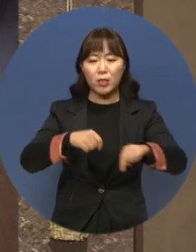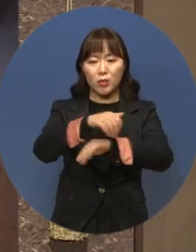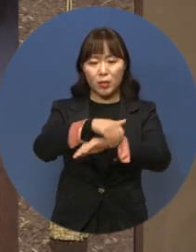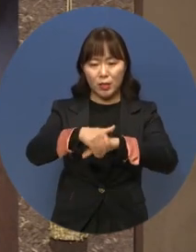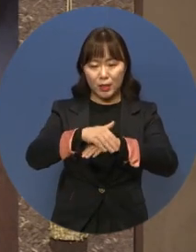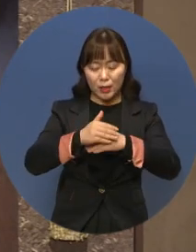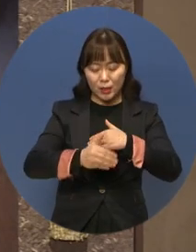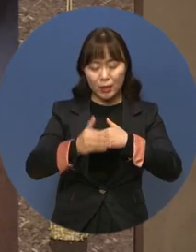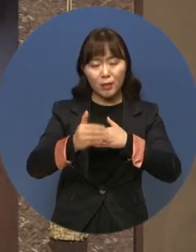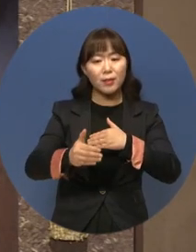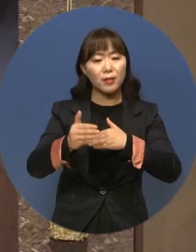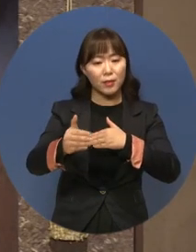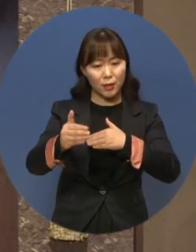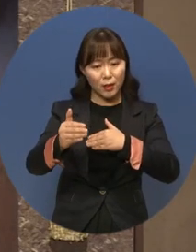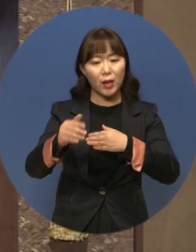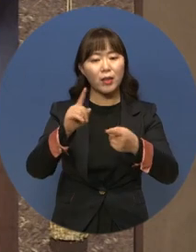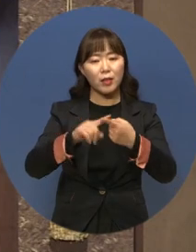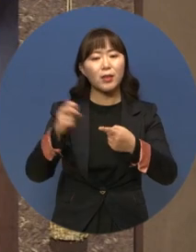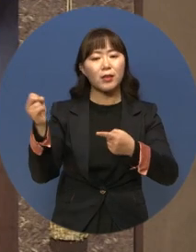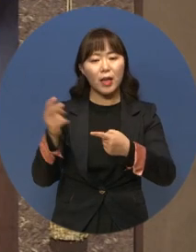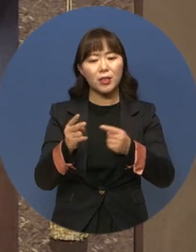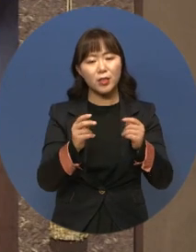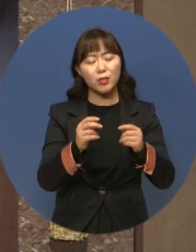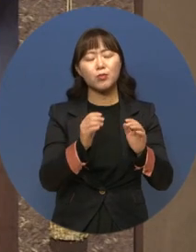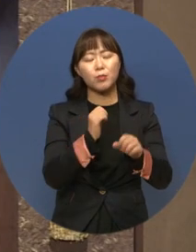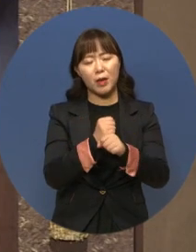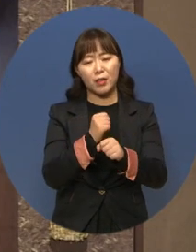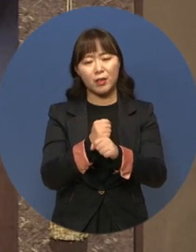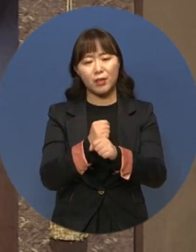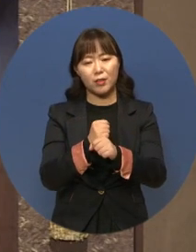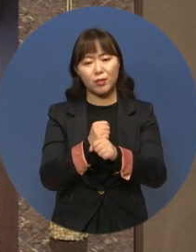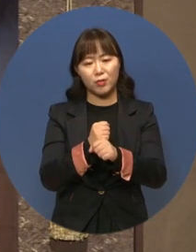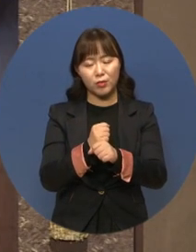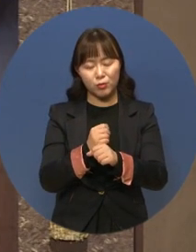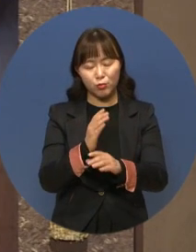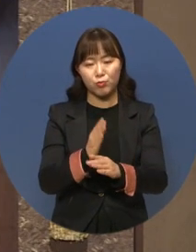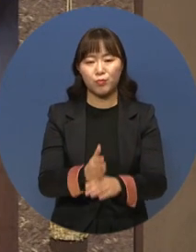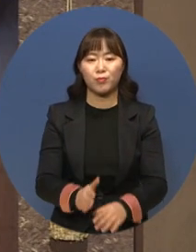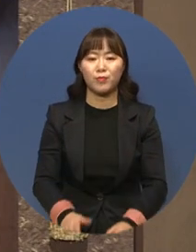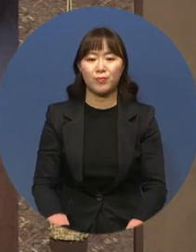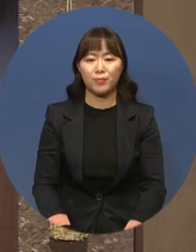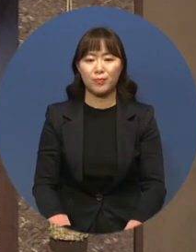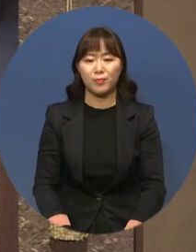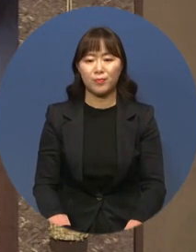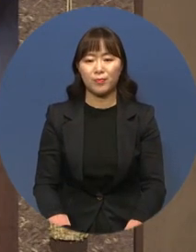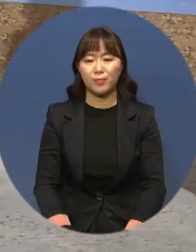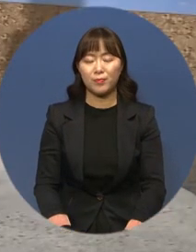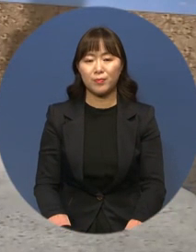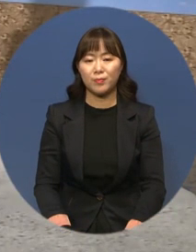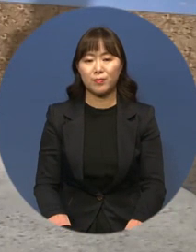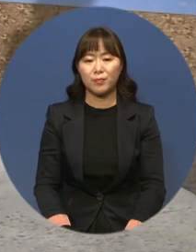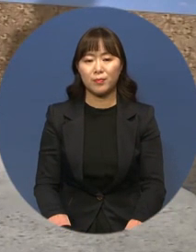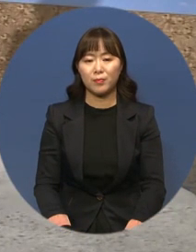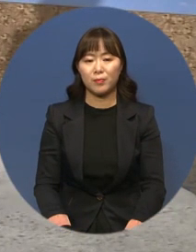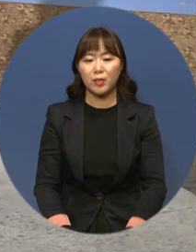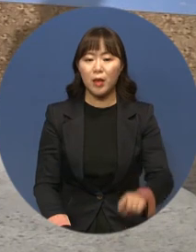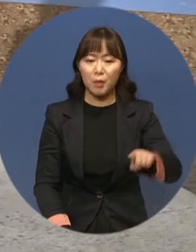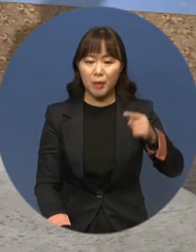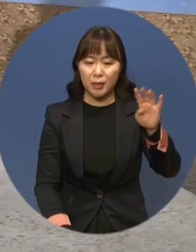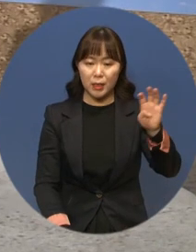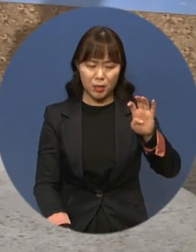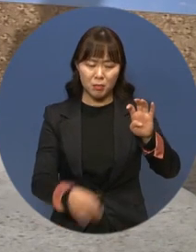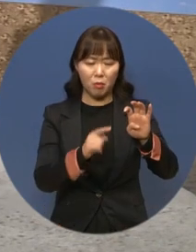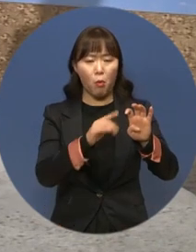정책적 진행 사항들을 다시 만들어 나가고 있는 그런 상황입니다. 네. 네. 그 140여